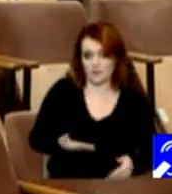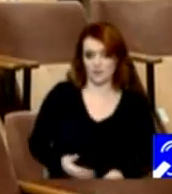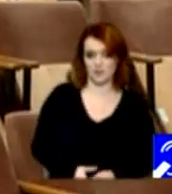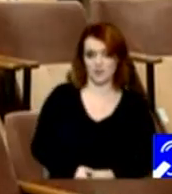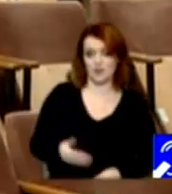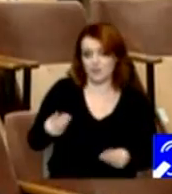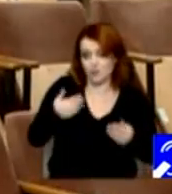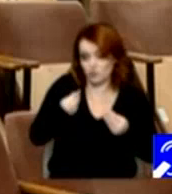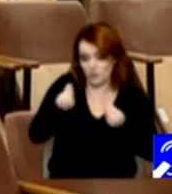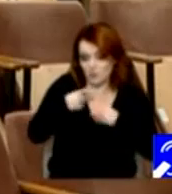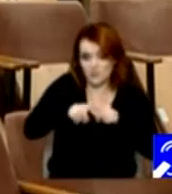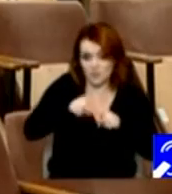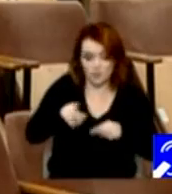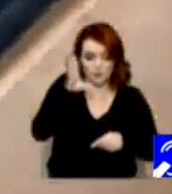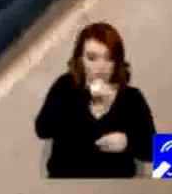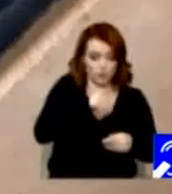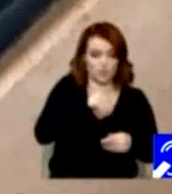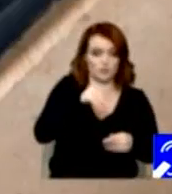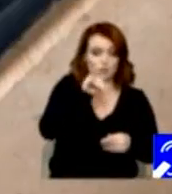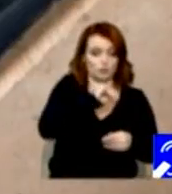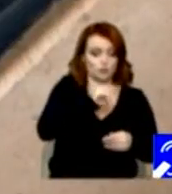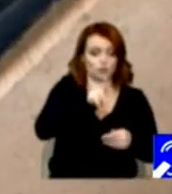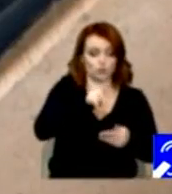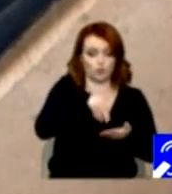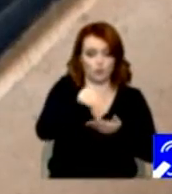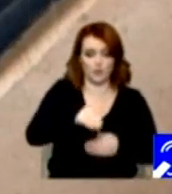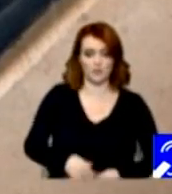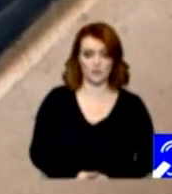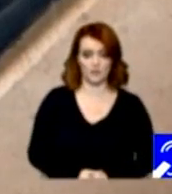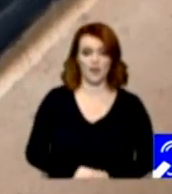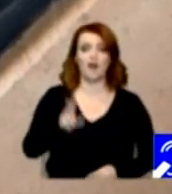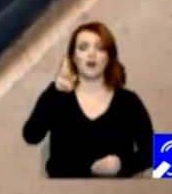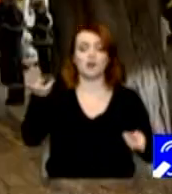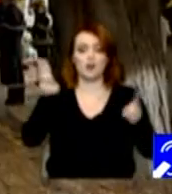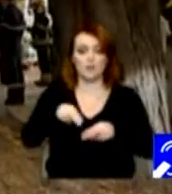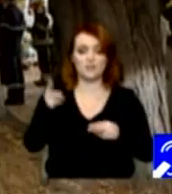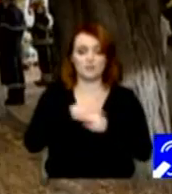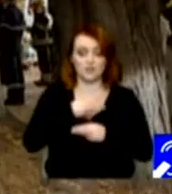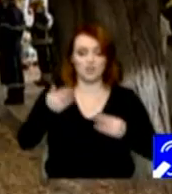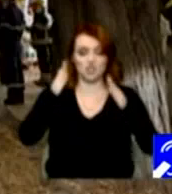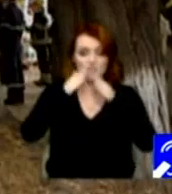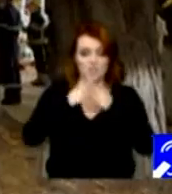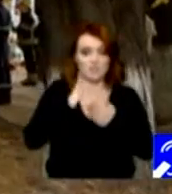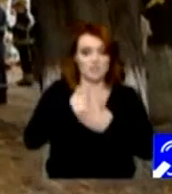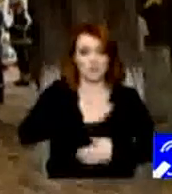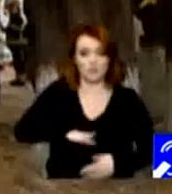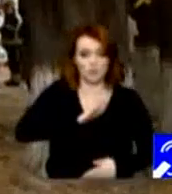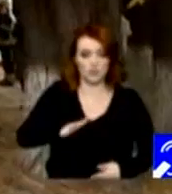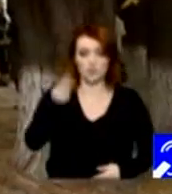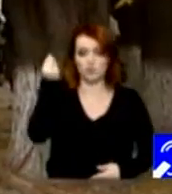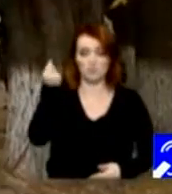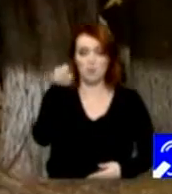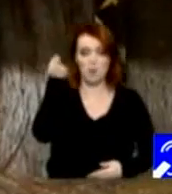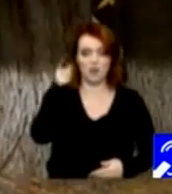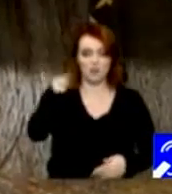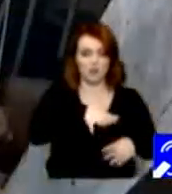mai repede ca să reușim să investim în ceva unii dintre cei care au rămas fără apartamente sunt nemulțumiți de sumele prea